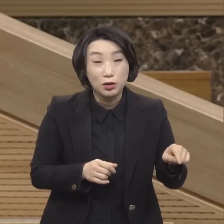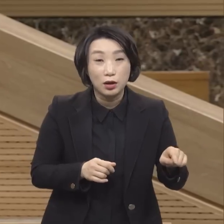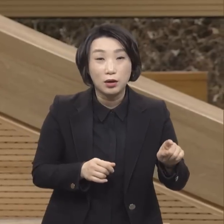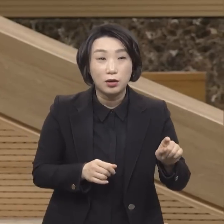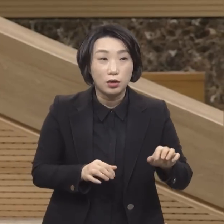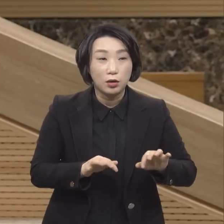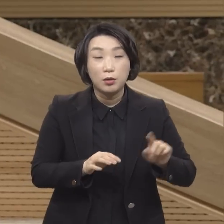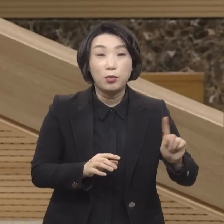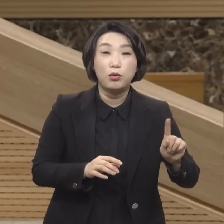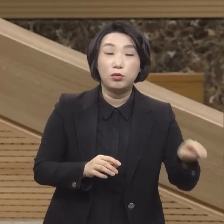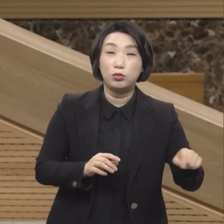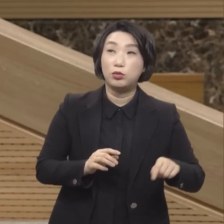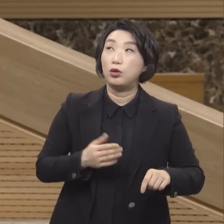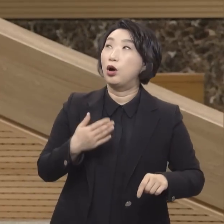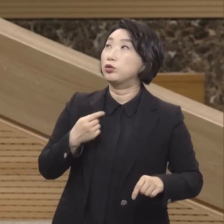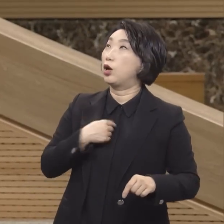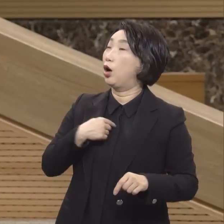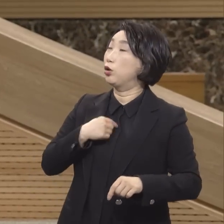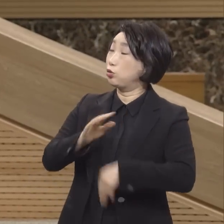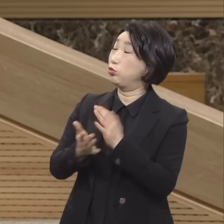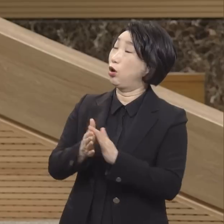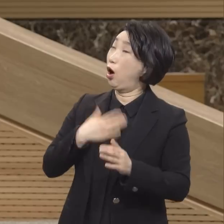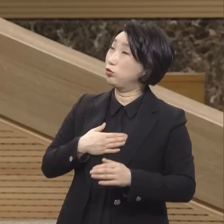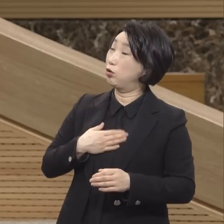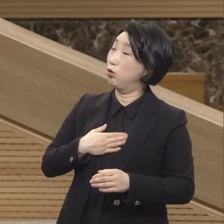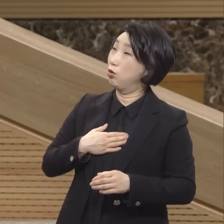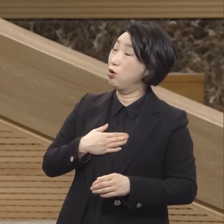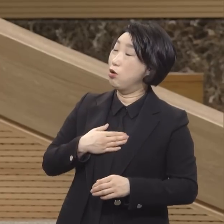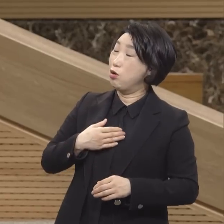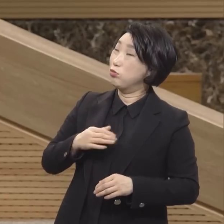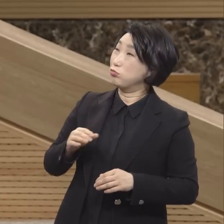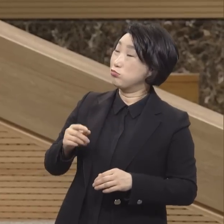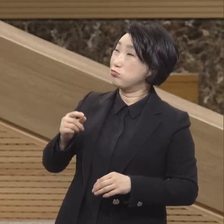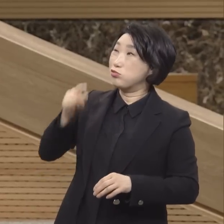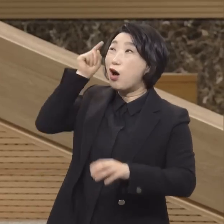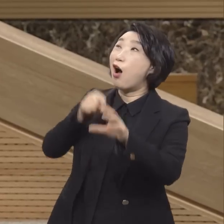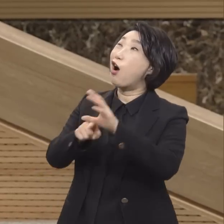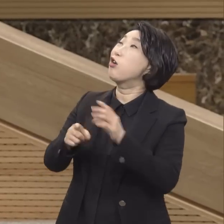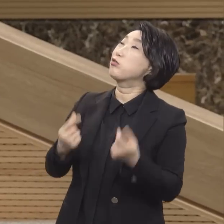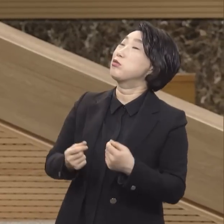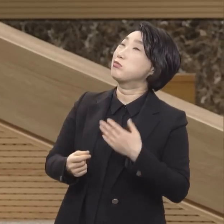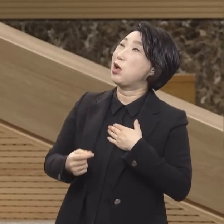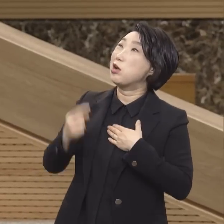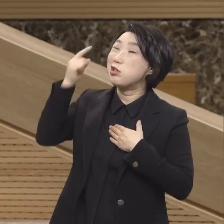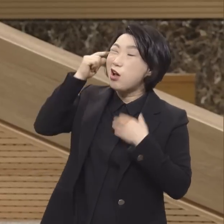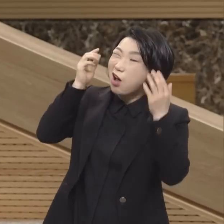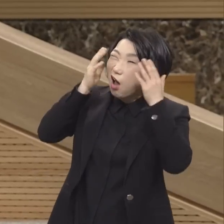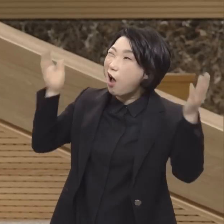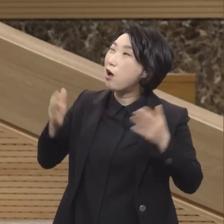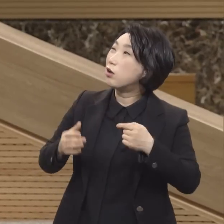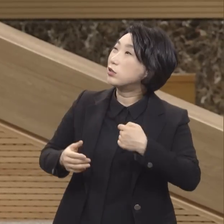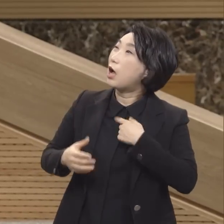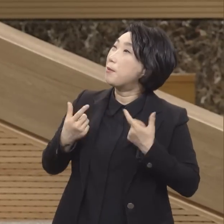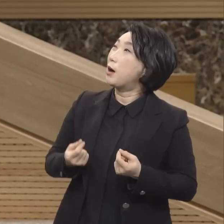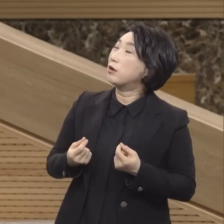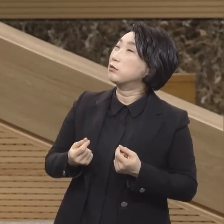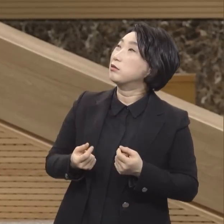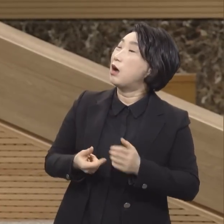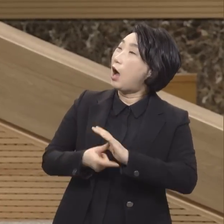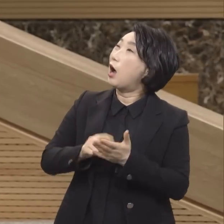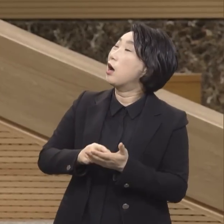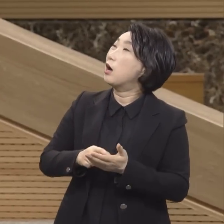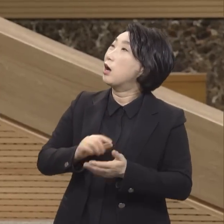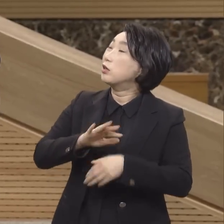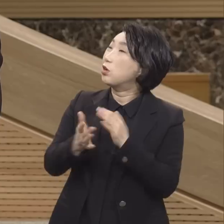자기들이 성경을 제일 잘 아는 아주 백화사전이라니까, 성경을 제일 아는, 우리만큼 아는 자가 누가 있느냐.